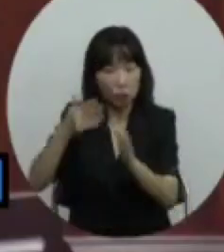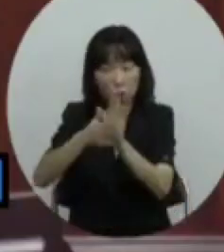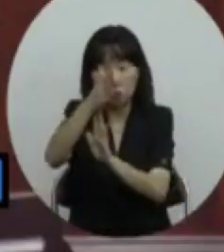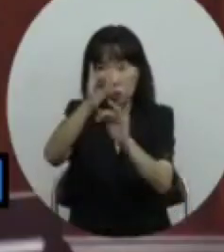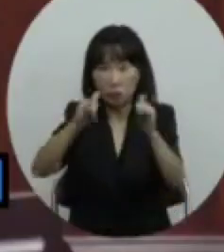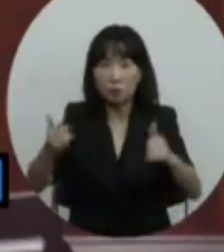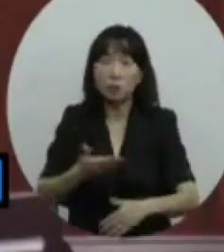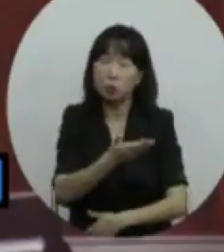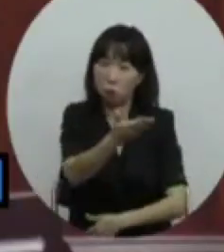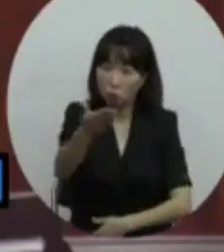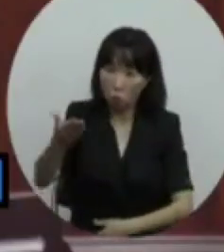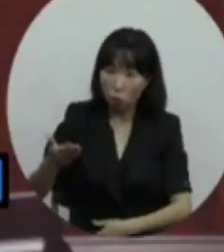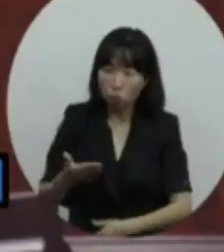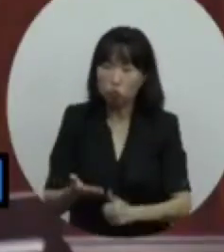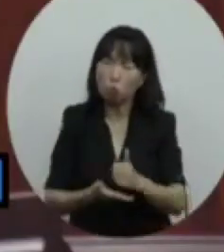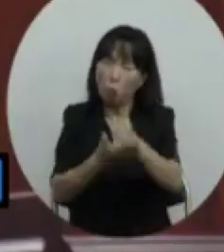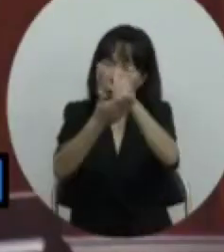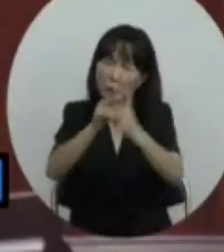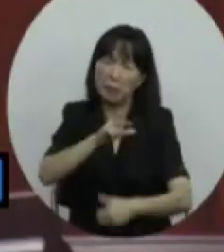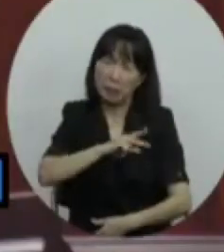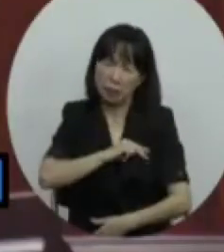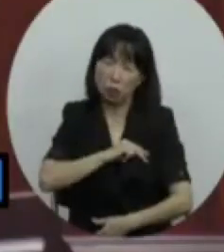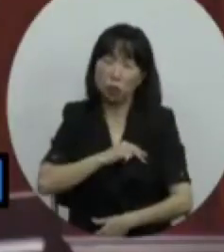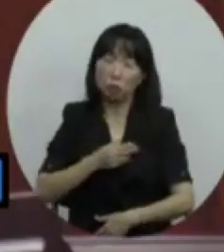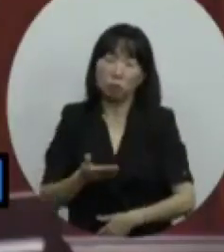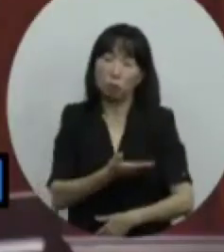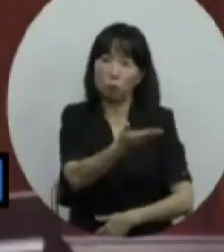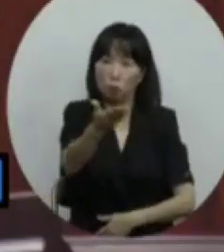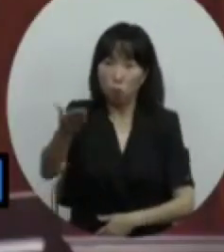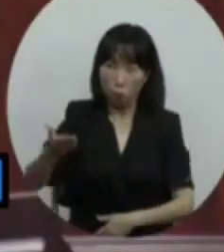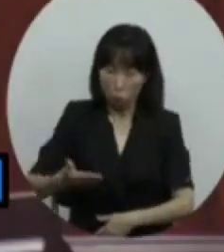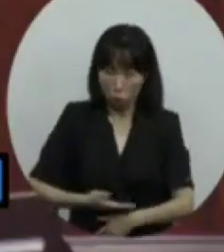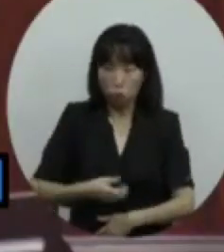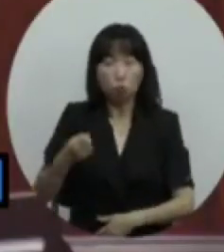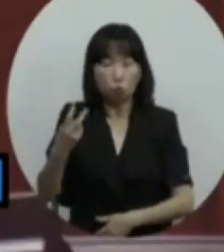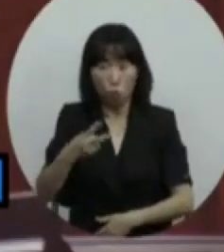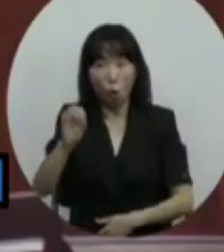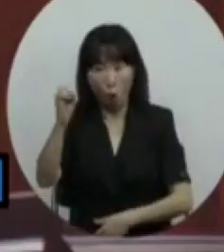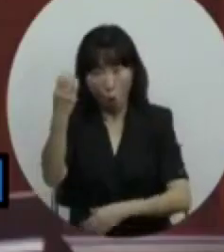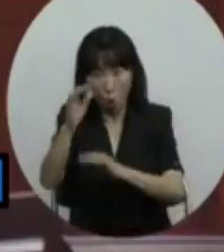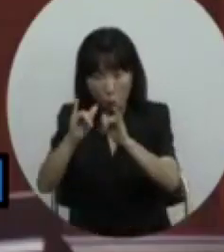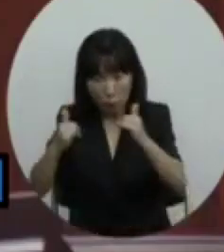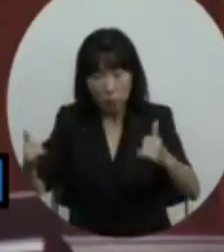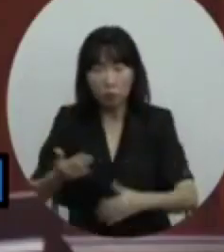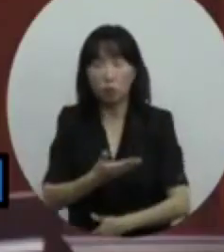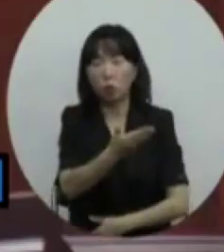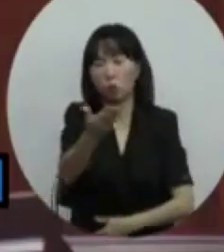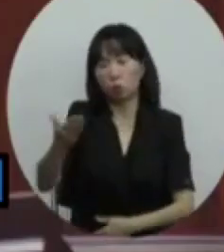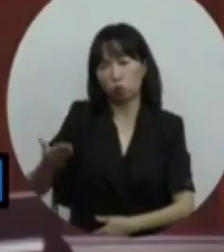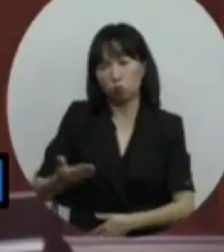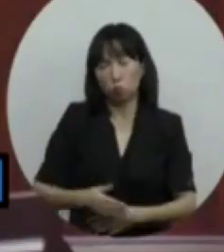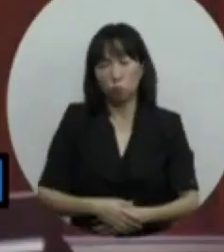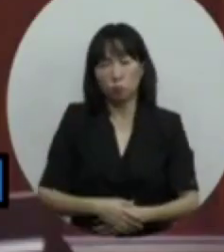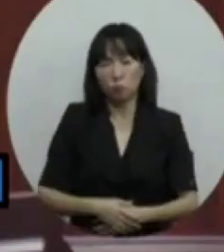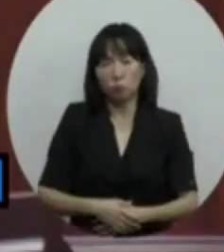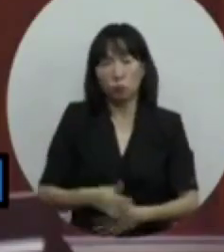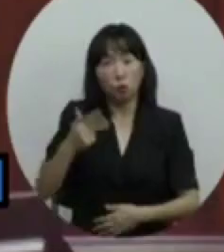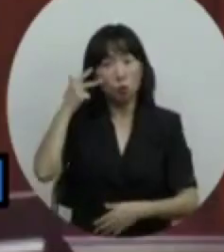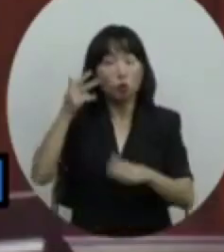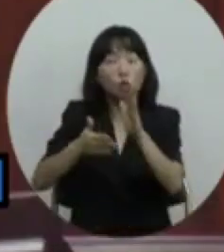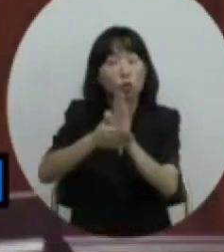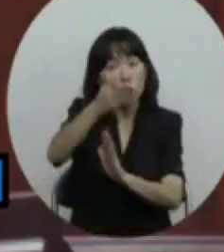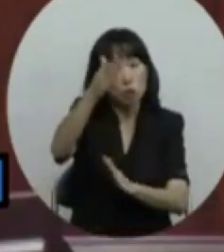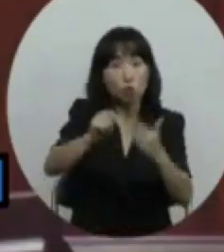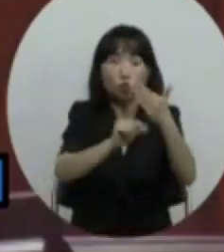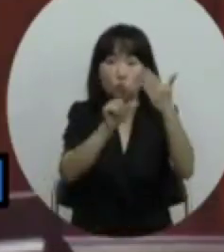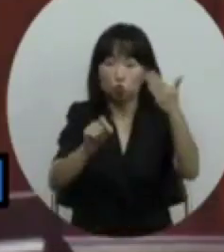그리고 존경하는 의원님 여러분, 정론직필의 언론인 여러분, 여주시는 9월과 10월에